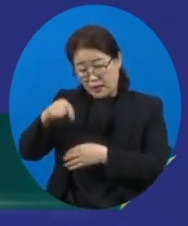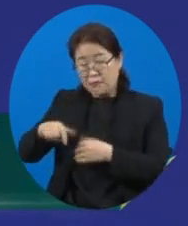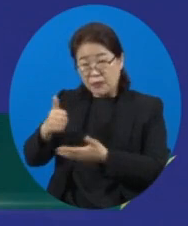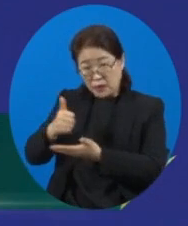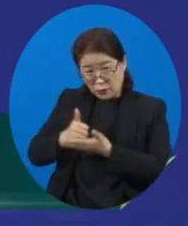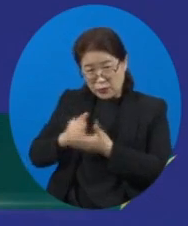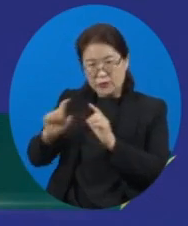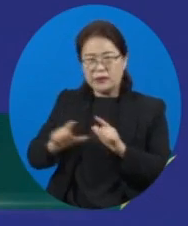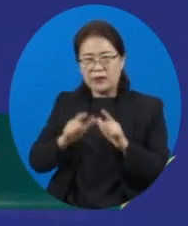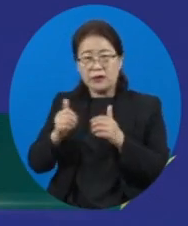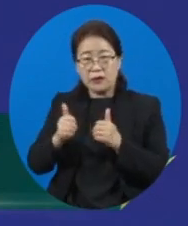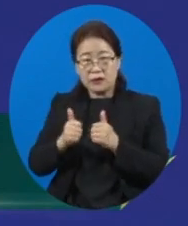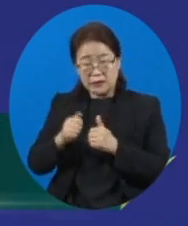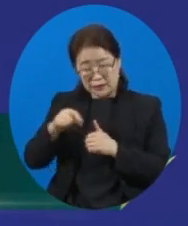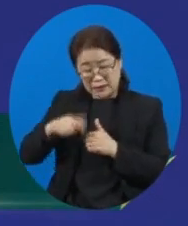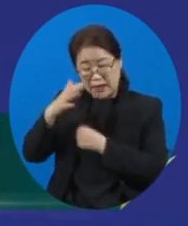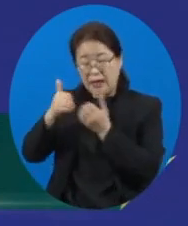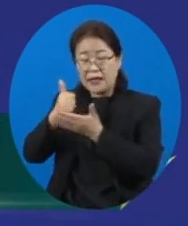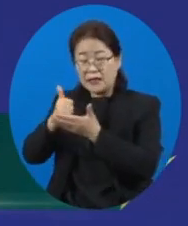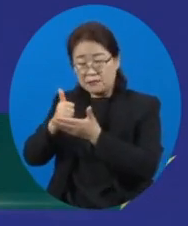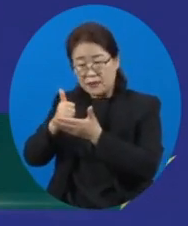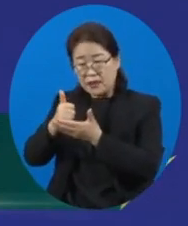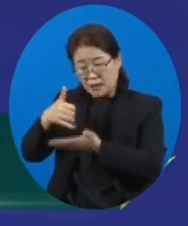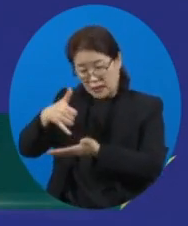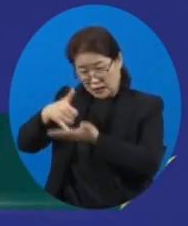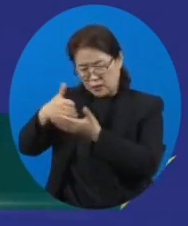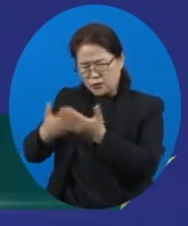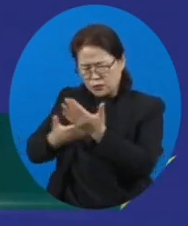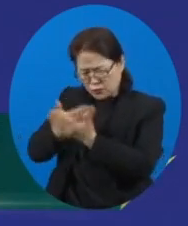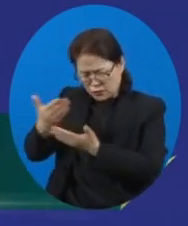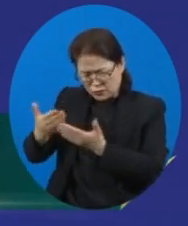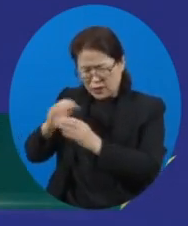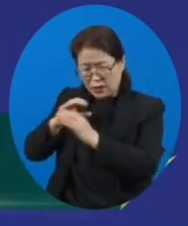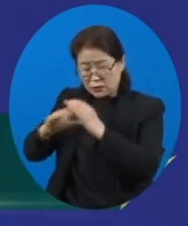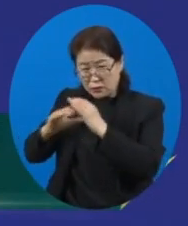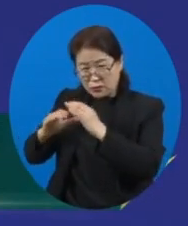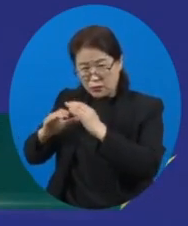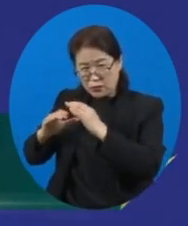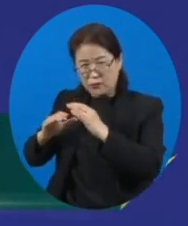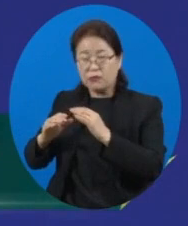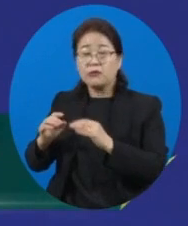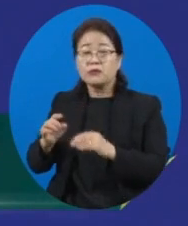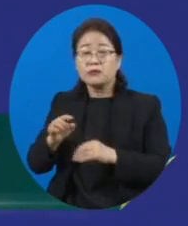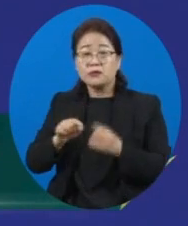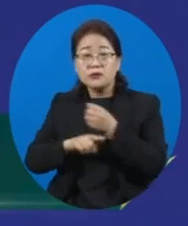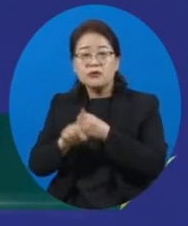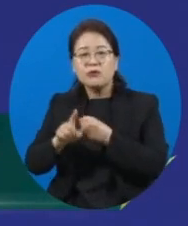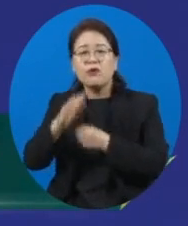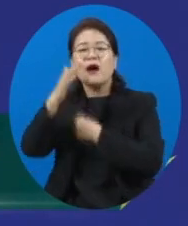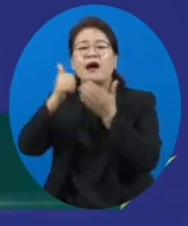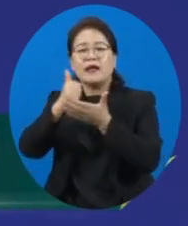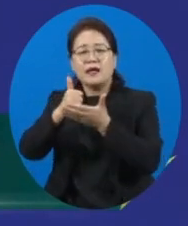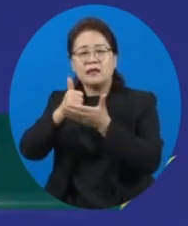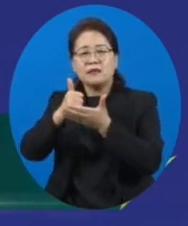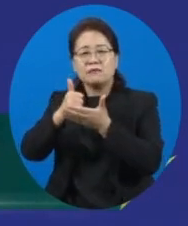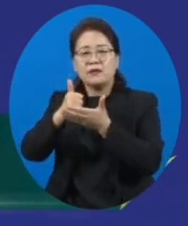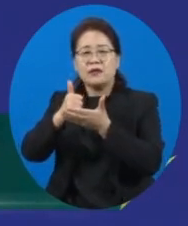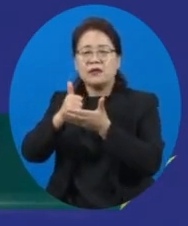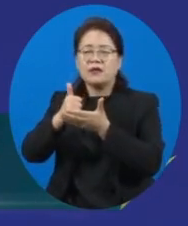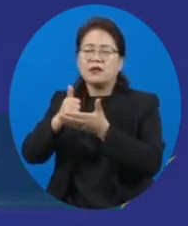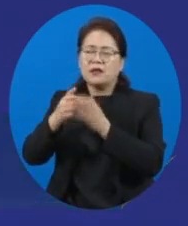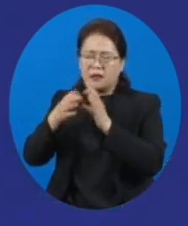것은 내 앞에 계신 그 하나님과 인격적인 교제를 나누는 거예요. 인격적인 교제가 뭐예요? 하나님 앞에 끊임없이 묻는